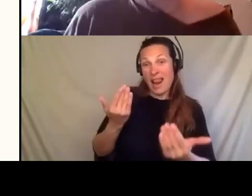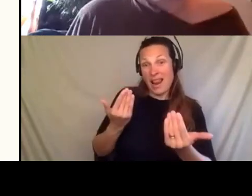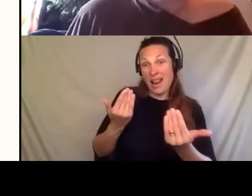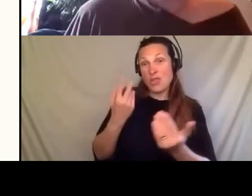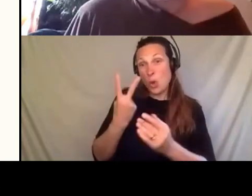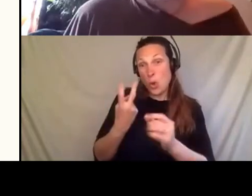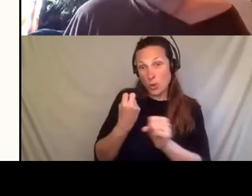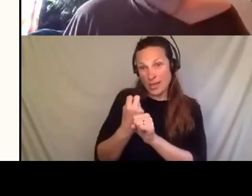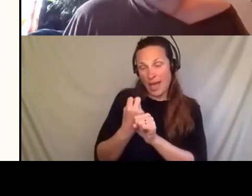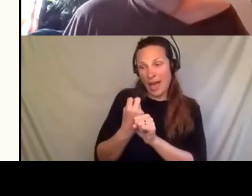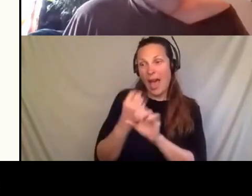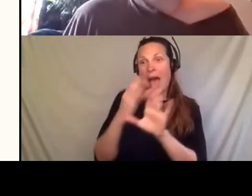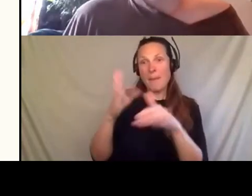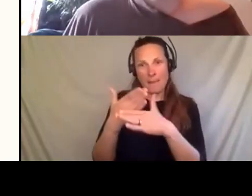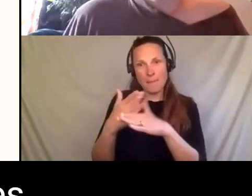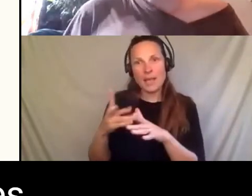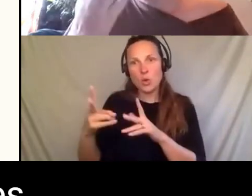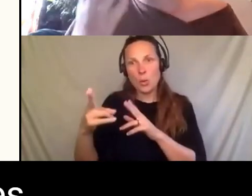prêt.